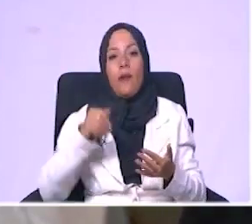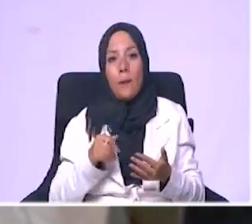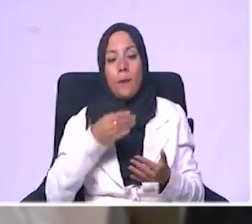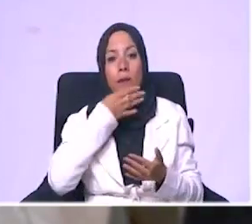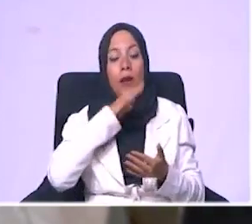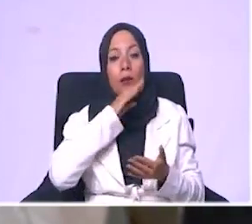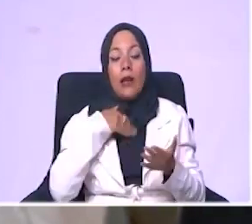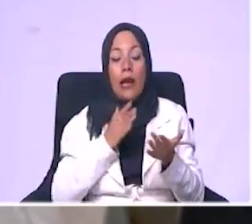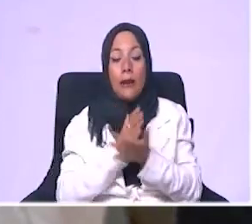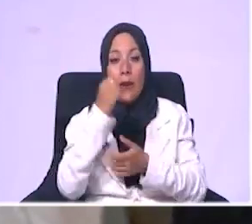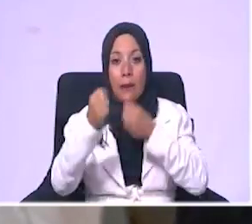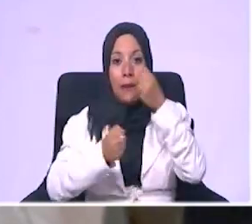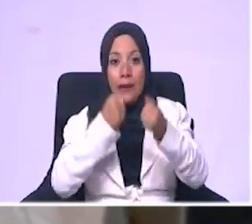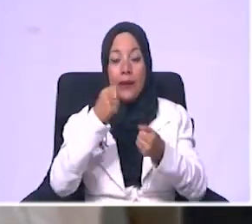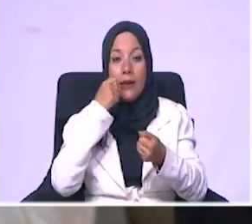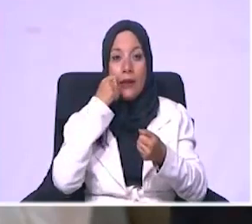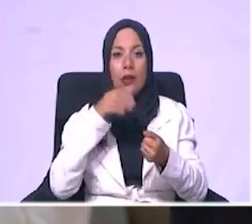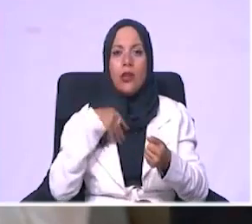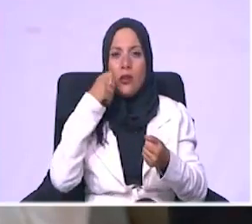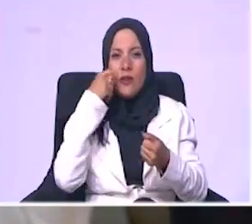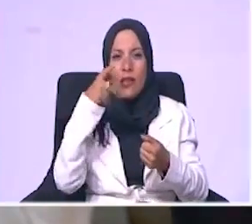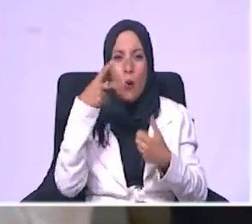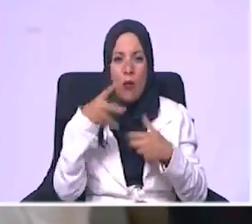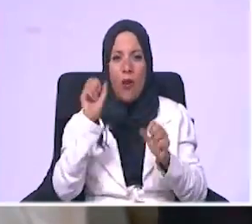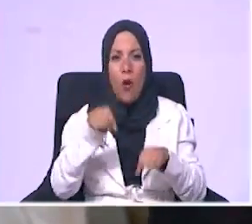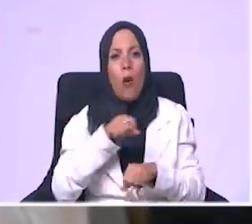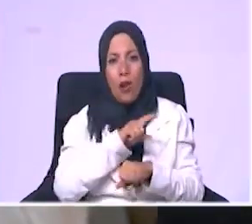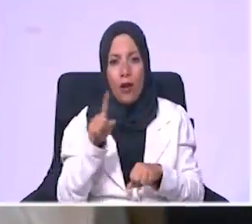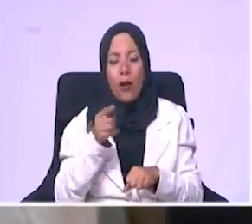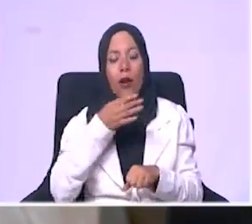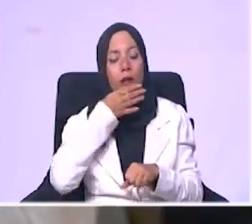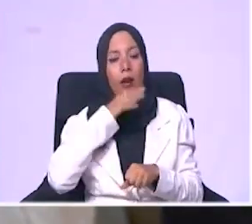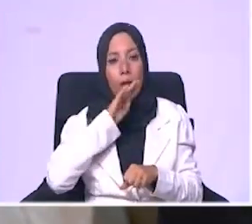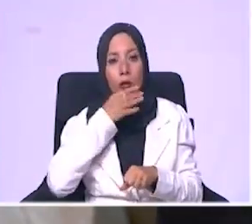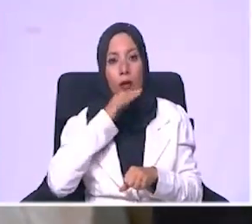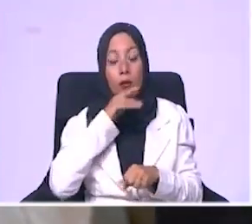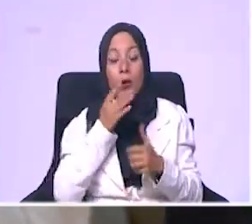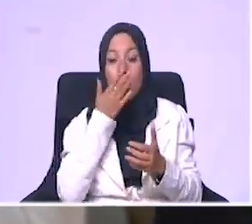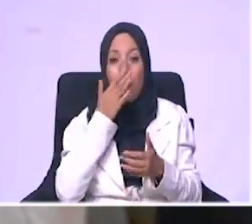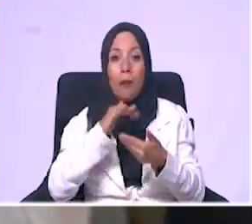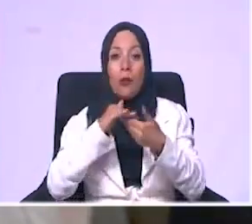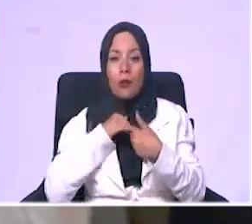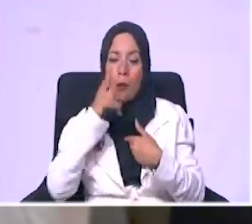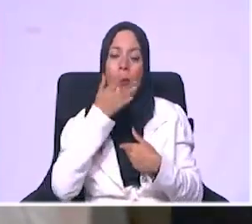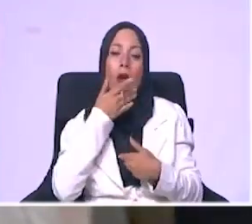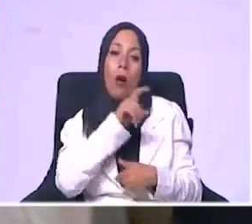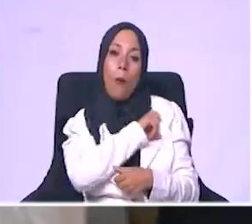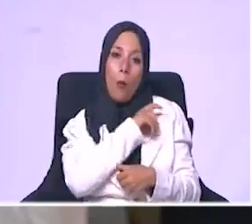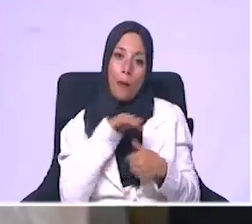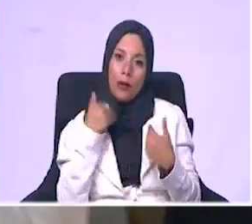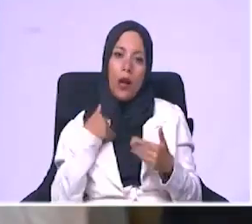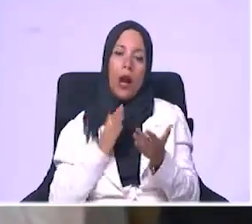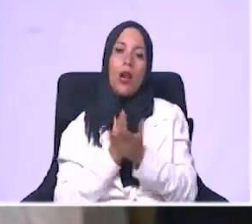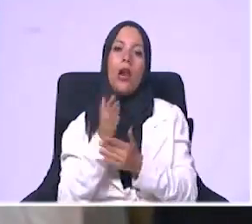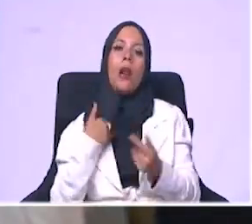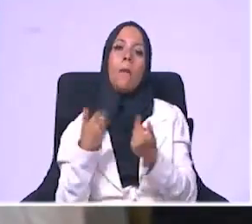كلمت اهلي الاول اشوفهم هيوافقوا على الموضوع ولا لا فالحمد لله رحبوا ووالدي الله يرحمه فرح جدا وقال لي انا